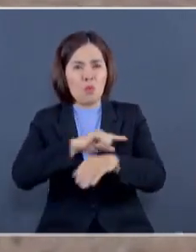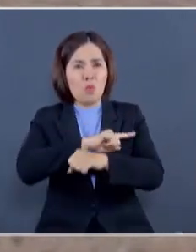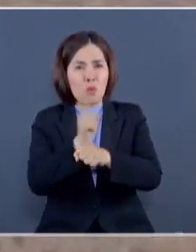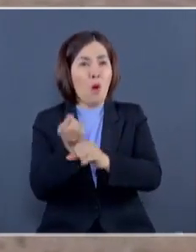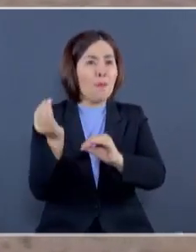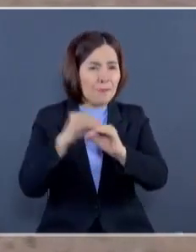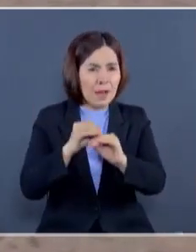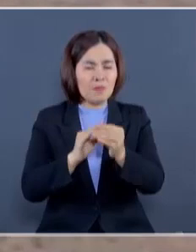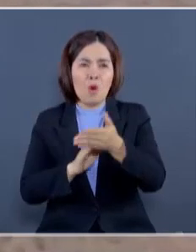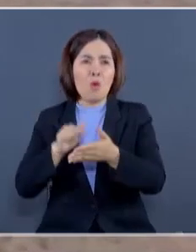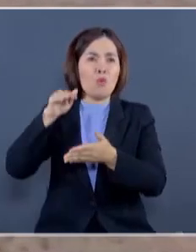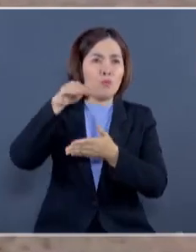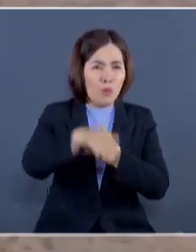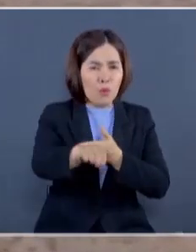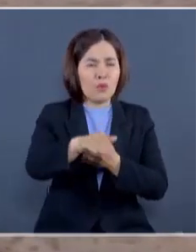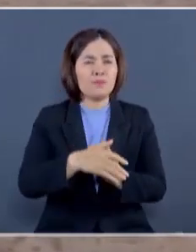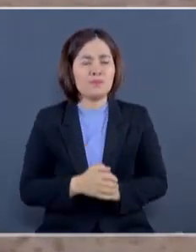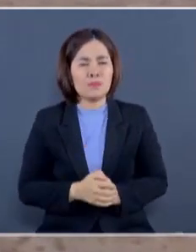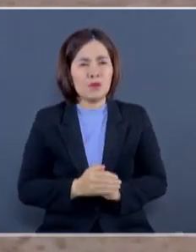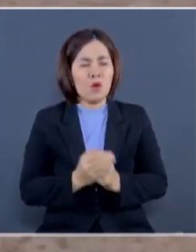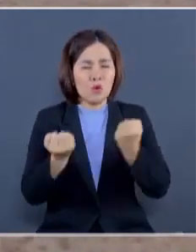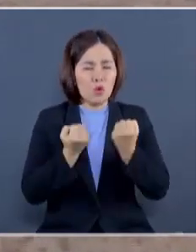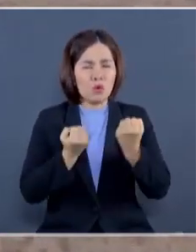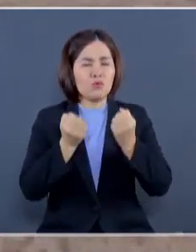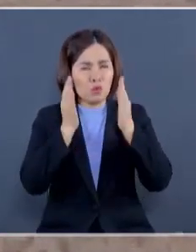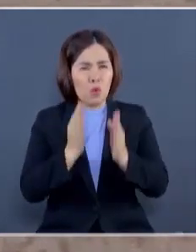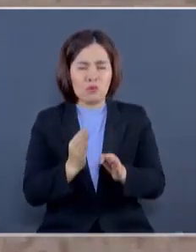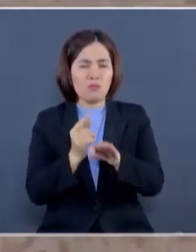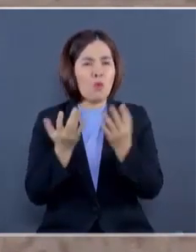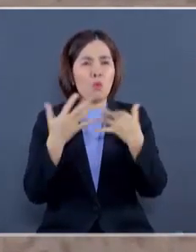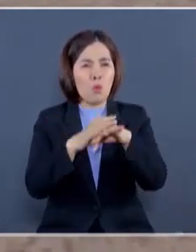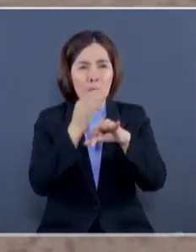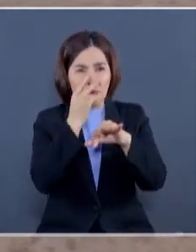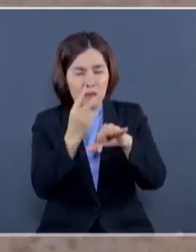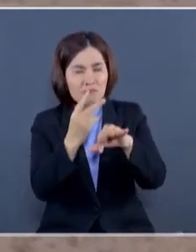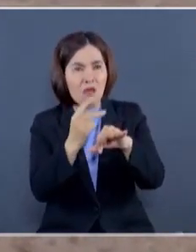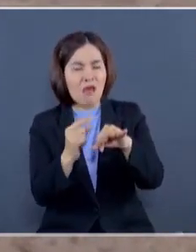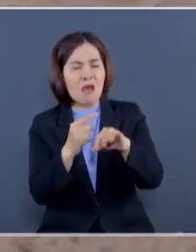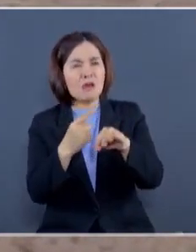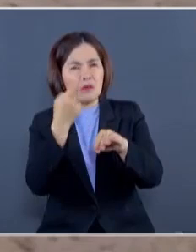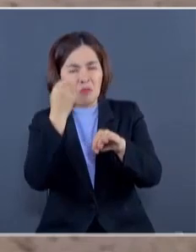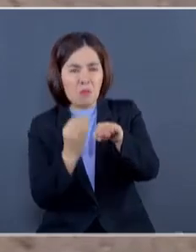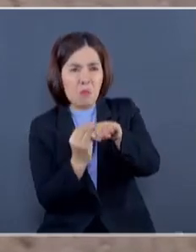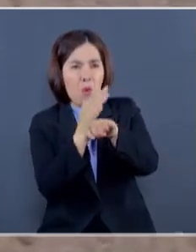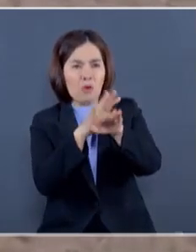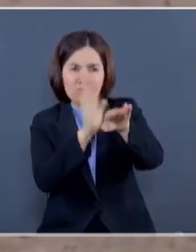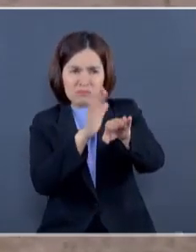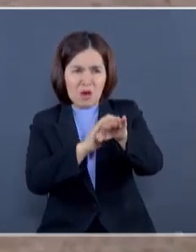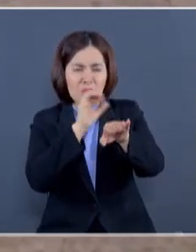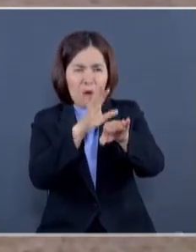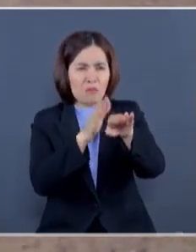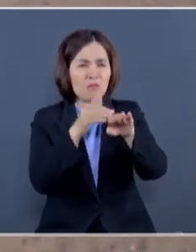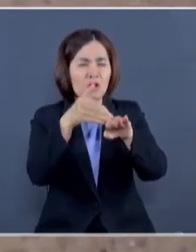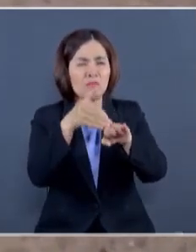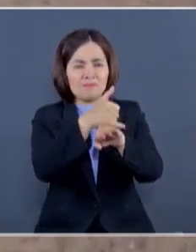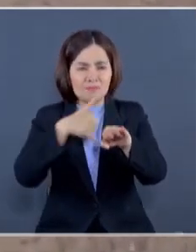ไหลลงไปแล้วก็ตกทะเลไปเลยค่ะทั้งคนเลยพี่ทั้งคนเลยค่ะแล้วก็ควันมันก็ขึ้นอืก็เลยเรียกให้เค้าออกมาก่อนดีแต่ว่าเจ้าของรถ